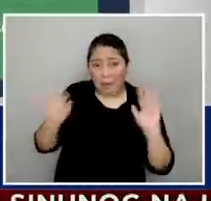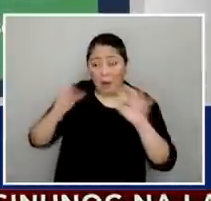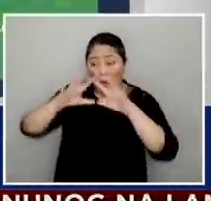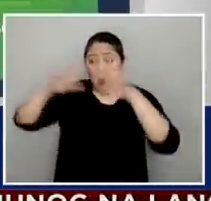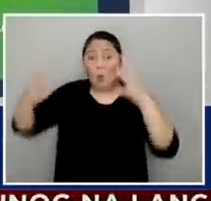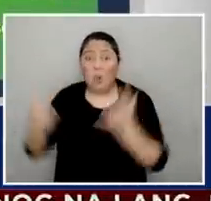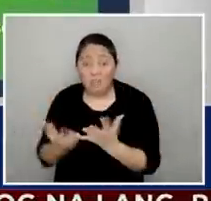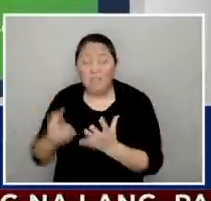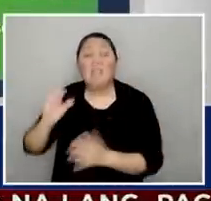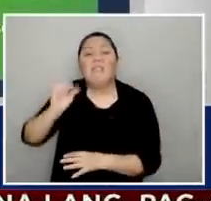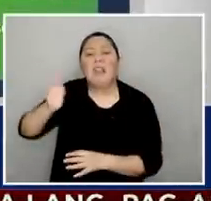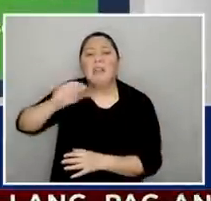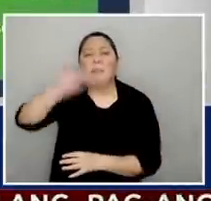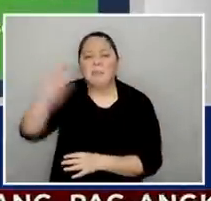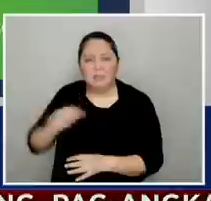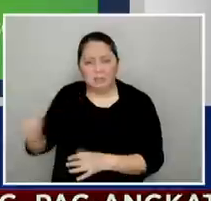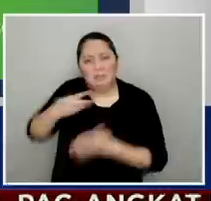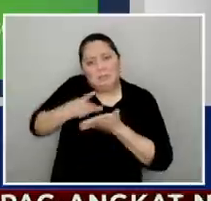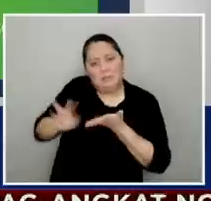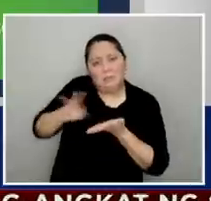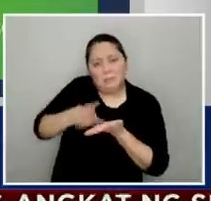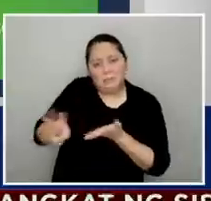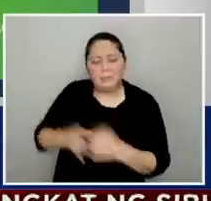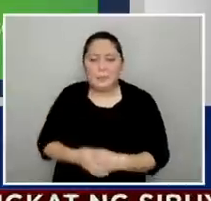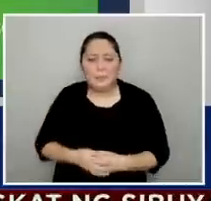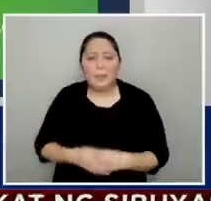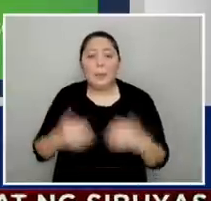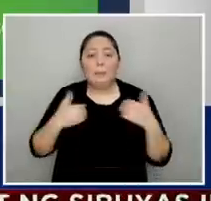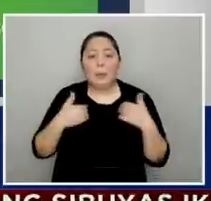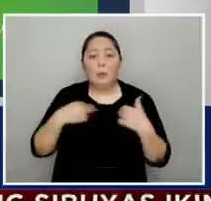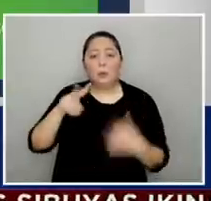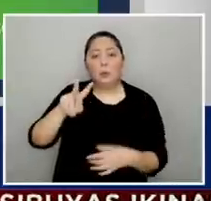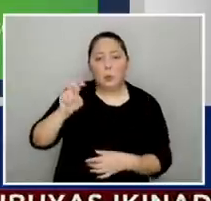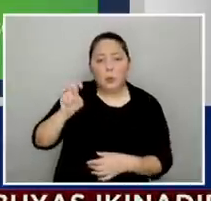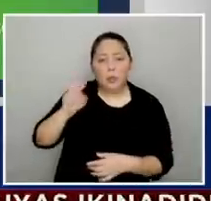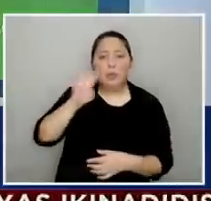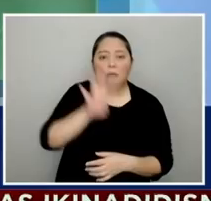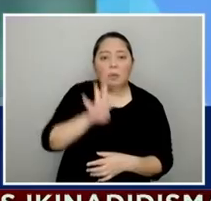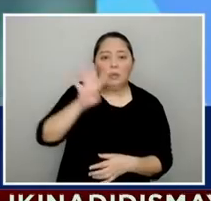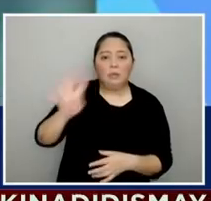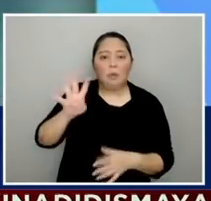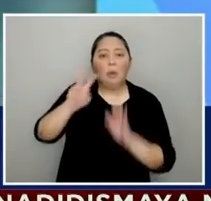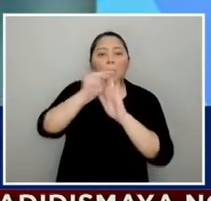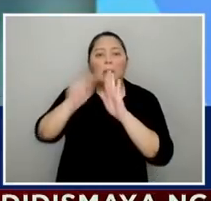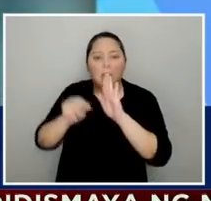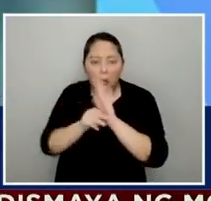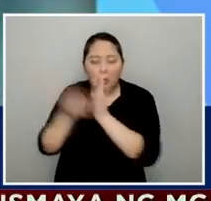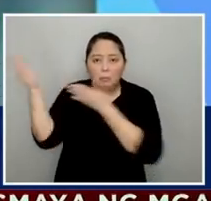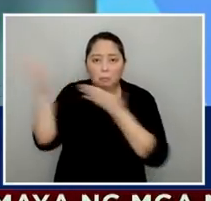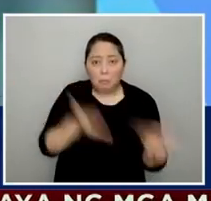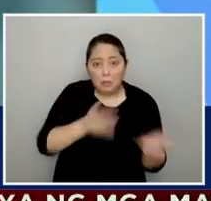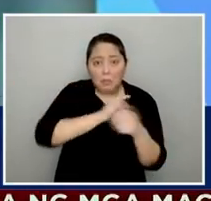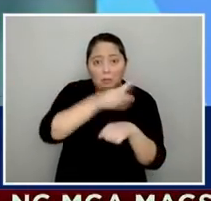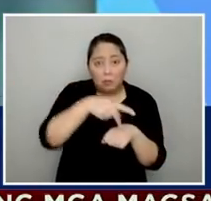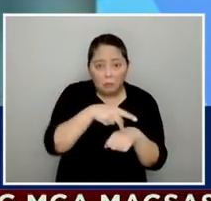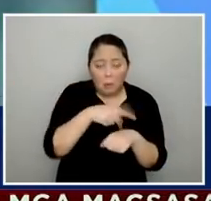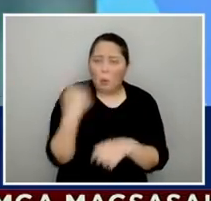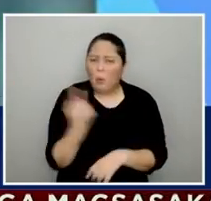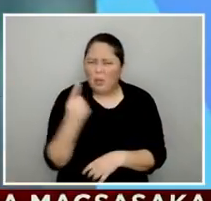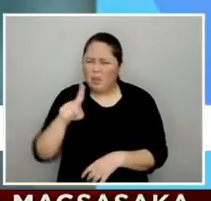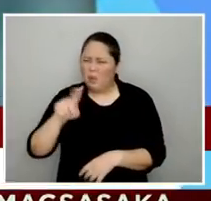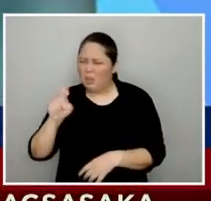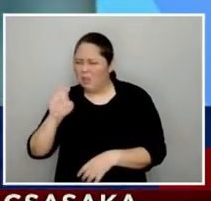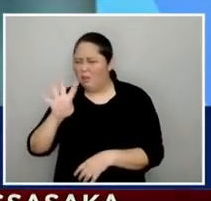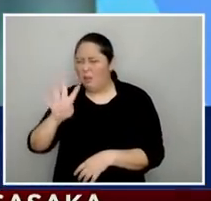na dumating sa Pilipinas, nasa 143 million doses pa lang ang nagagamit. Ayon kay Presidential Advisor for